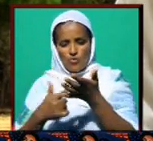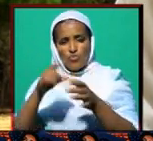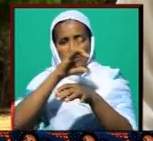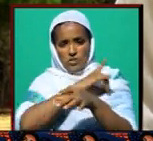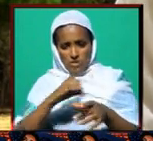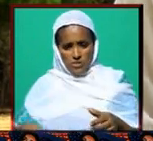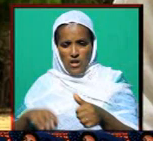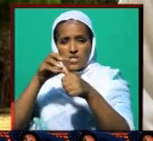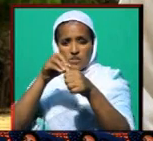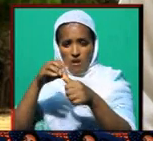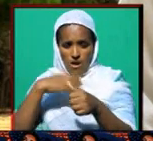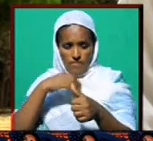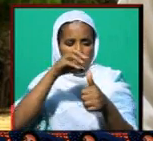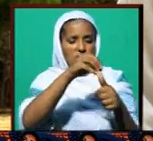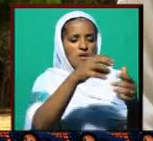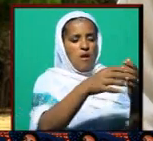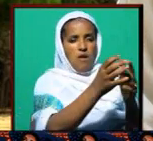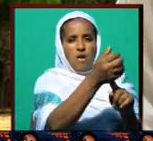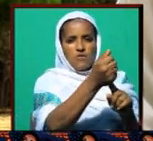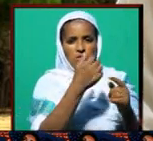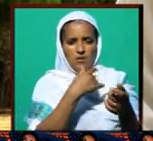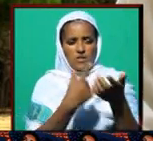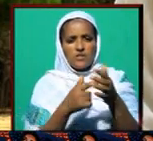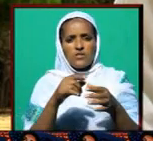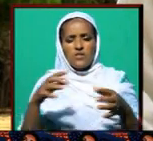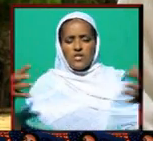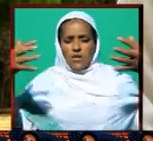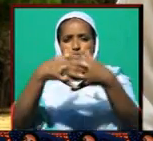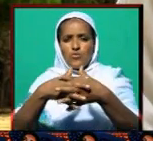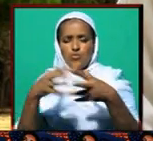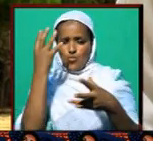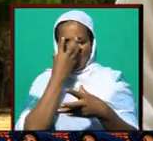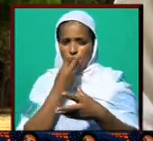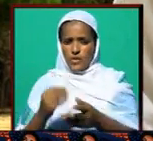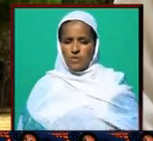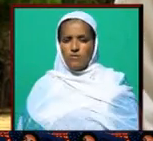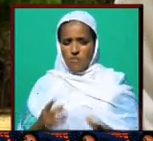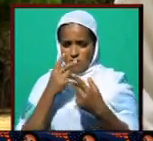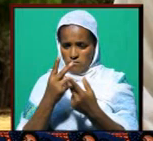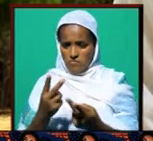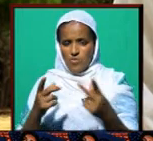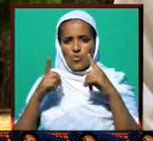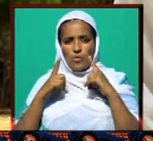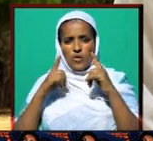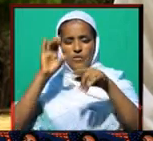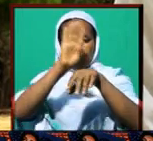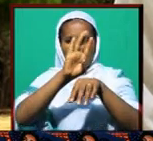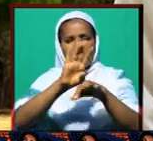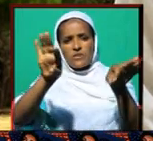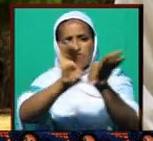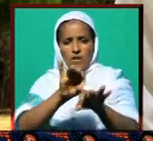ይኖራል፣ አንዱ ቀራቢ ቢኖር አንዱ አቅራቢ ይኖራል፣ አንዱ ባለ ክርስትና ቢኖር አንዱ ክርስትና እንሽ ይኖራል እና የመሳሰለው ስላለ የህብረቱ